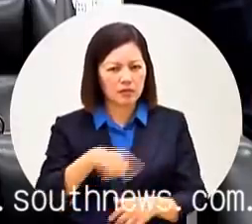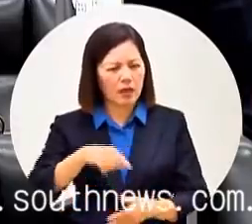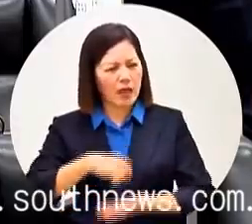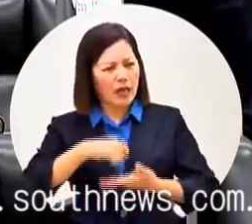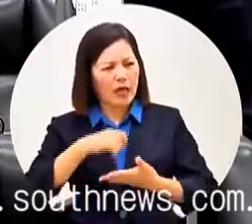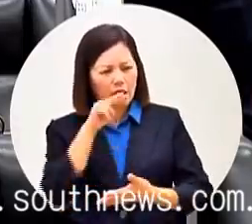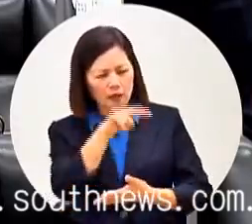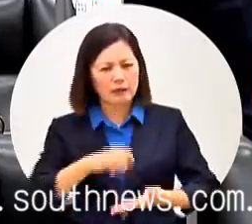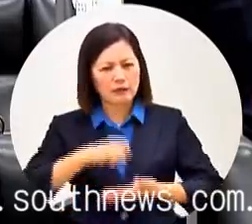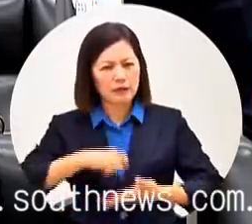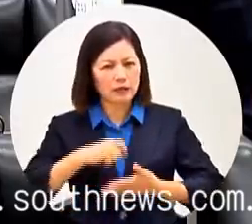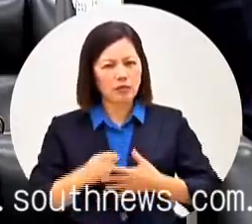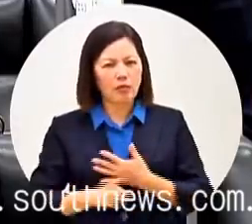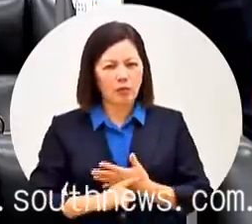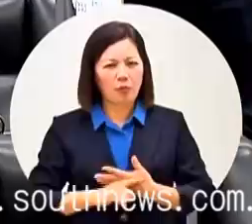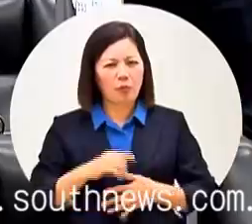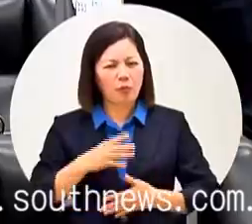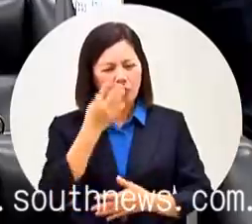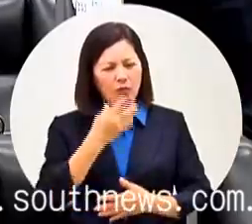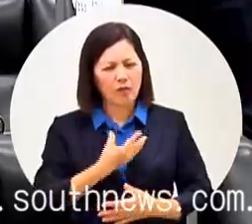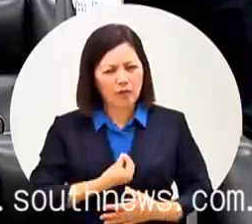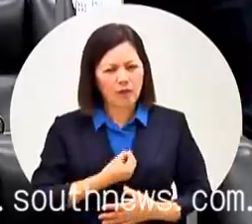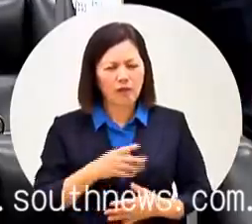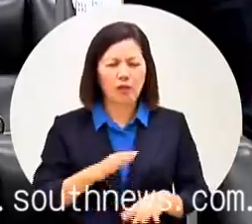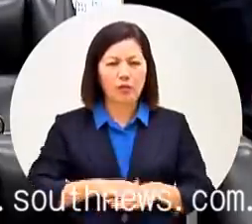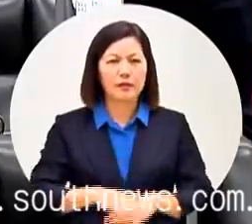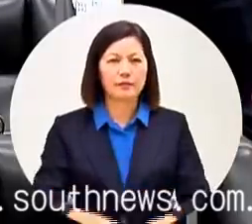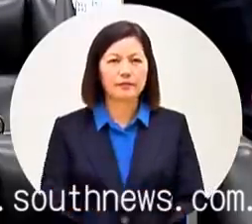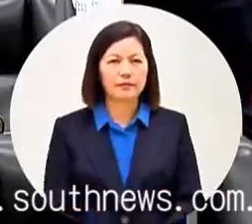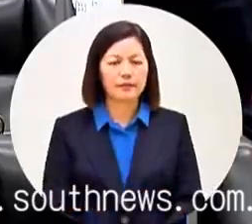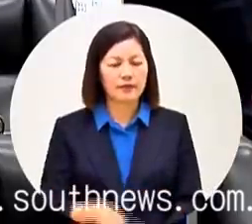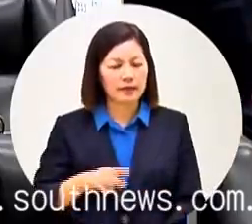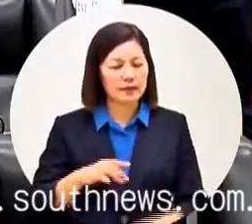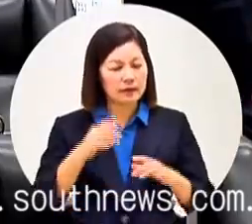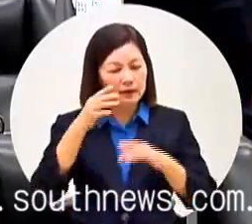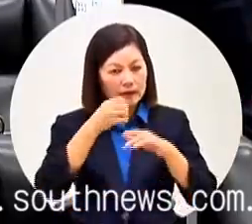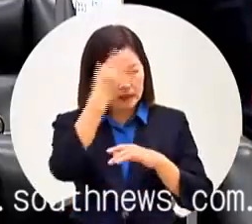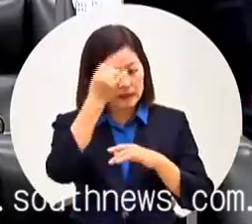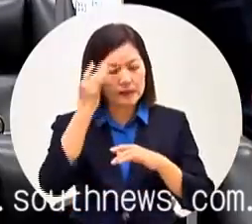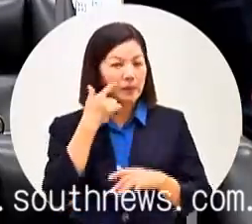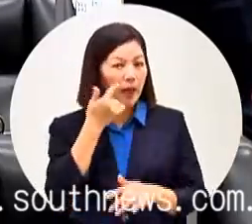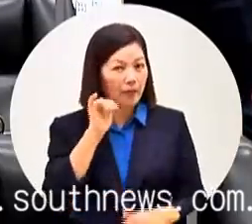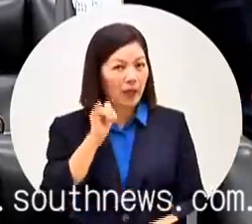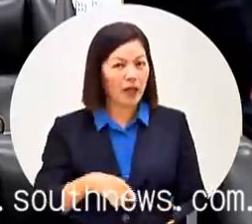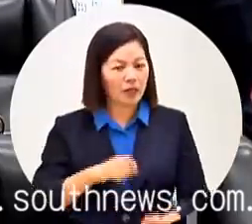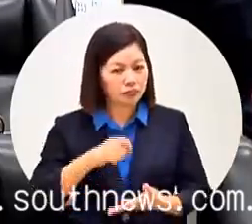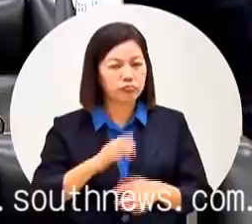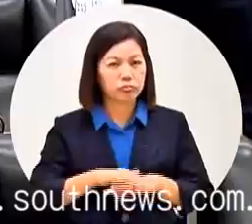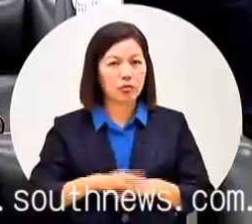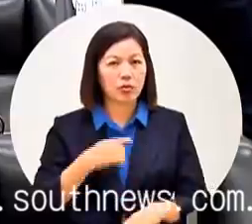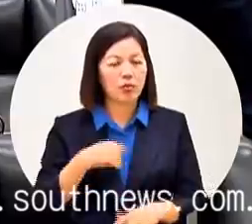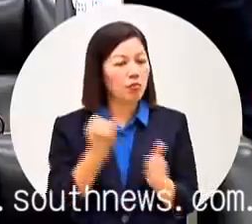虑。刚才俊宪议员已经说了，很多年轻的爸妈有忧虑。我虽然还没有成